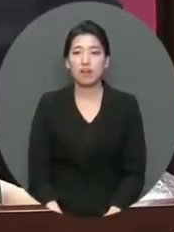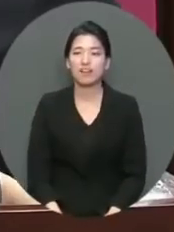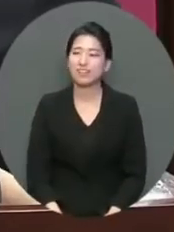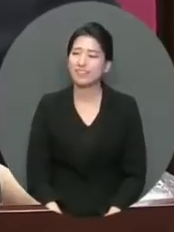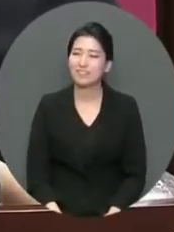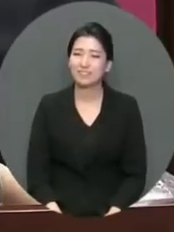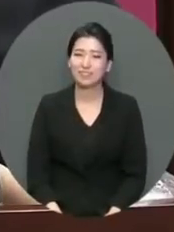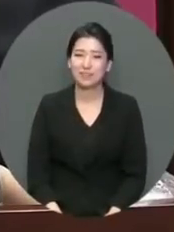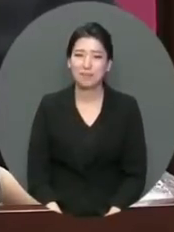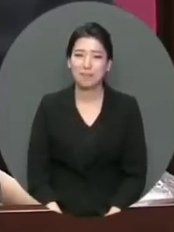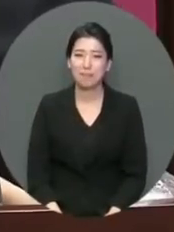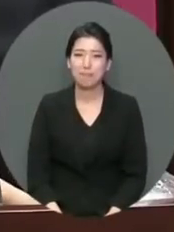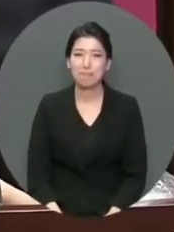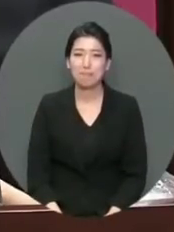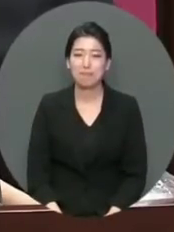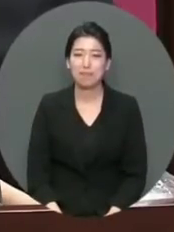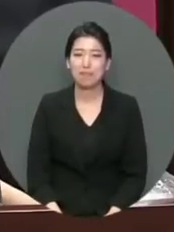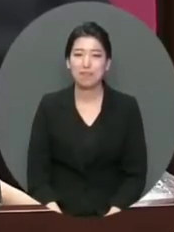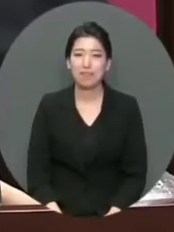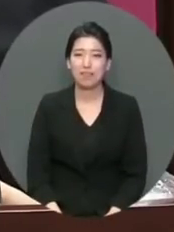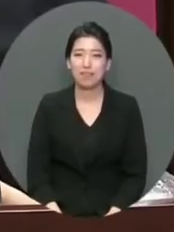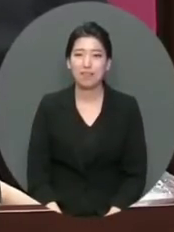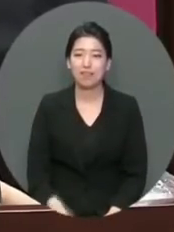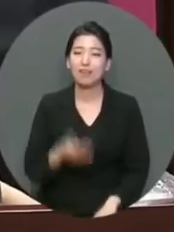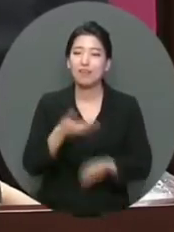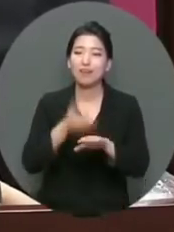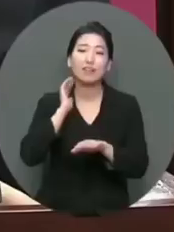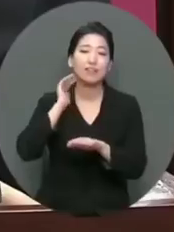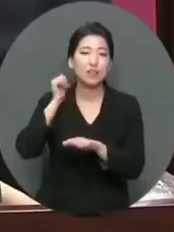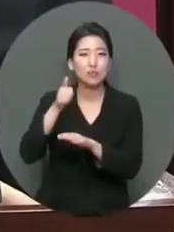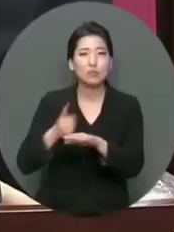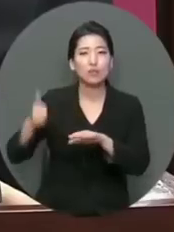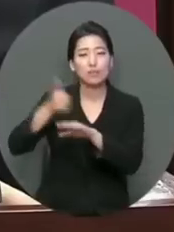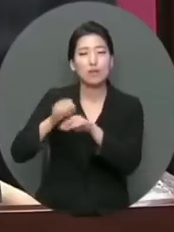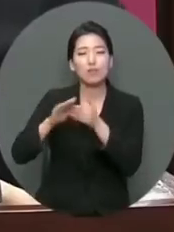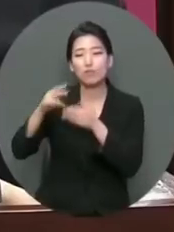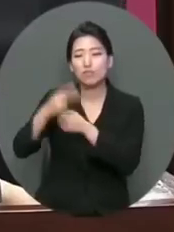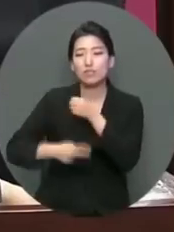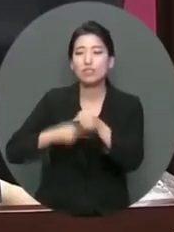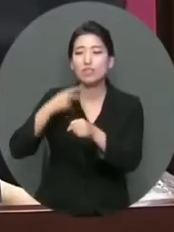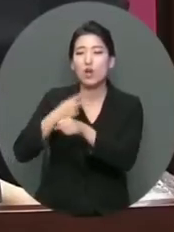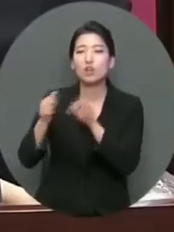그렇다면 역대 대통령의 2년차 지지율도 제가 한번 보겠습니다. 화면 보시죠.